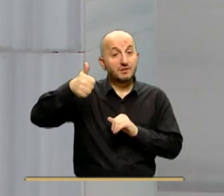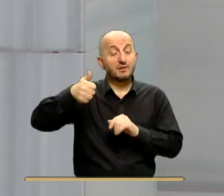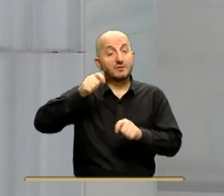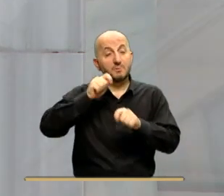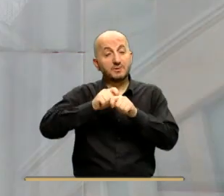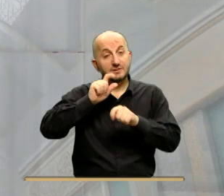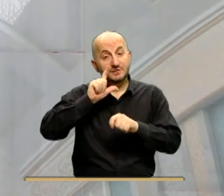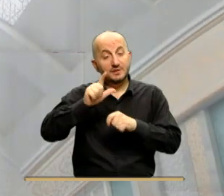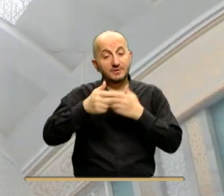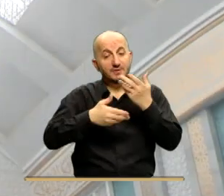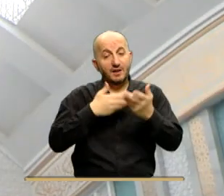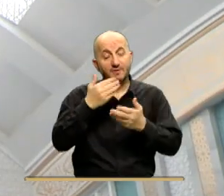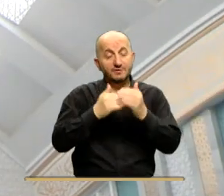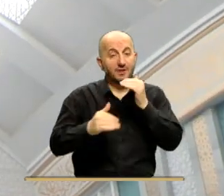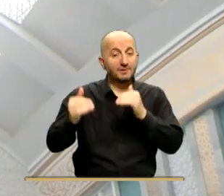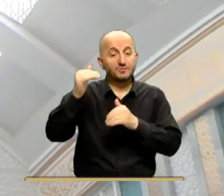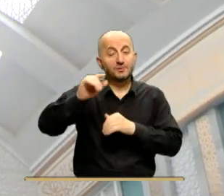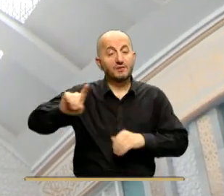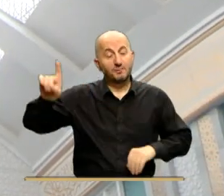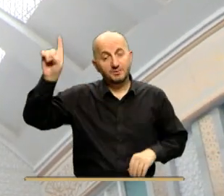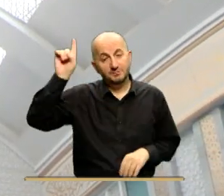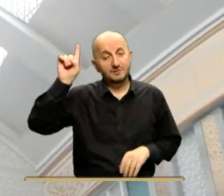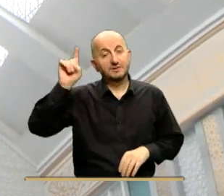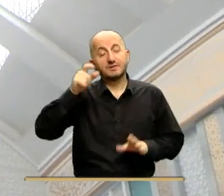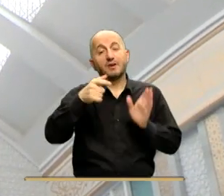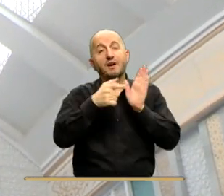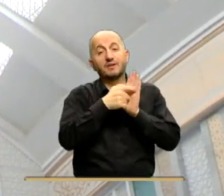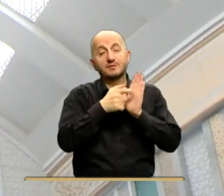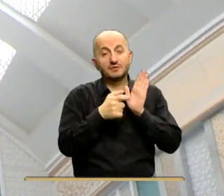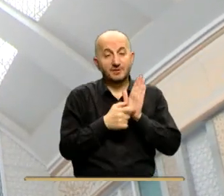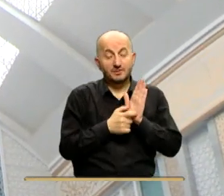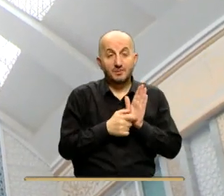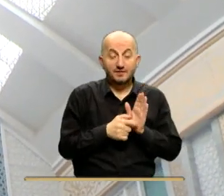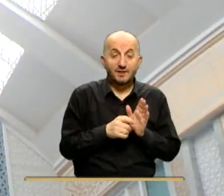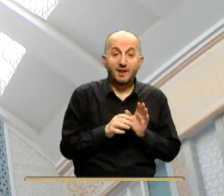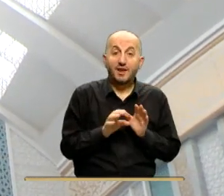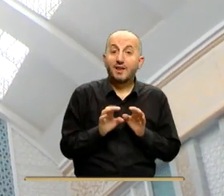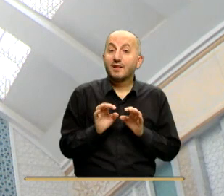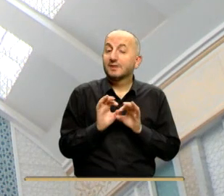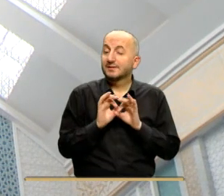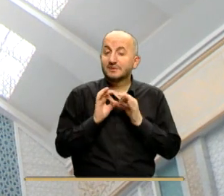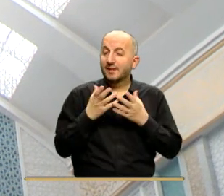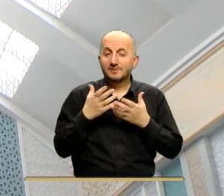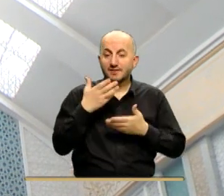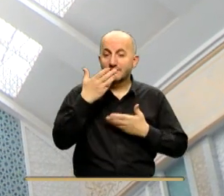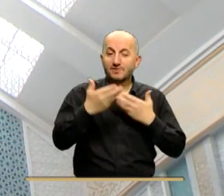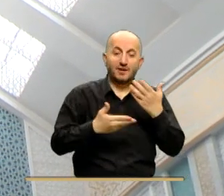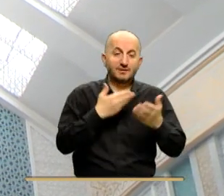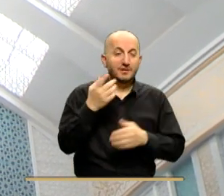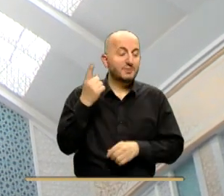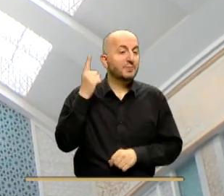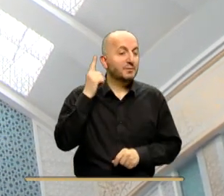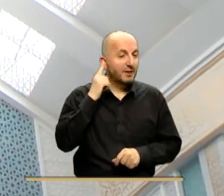gerektiğine işaret eden Yüce Rabbimiz, ayet-i celle'de ne şekilde ifade ediyor? Kulak